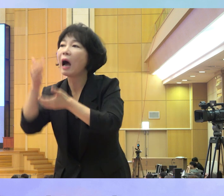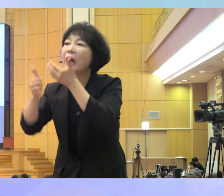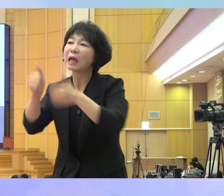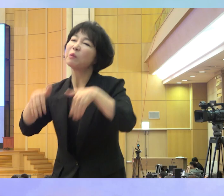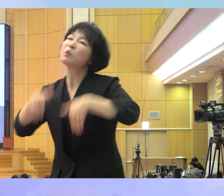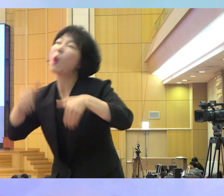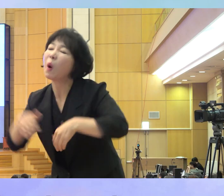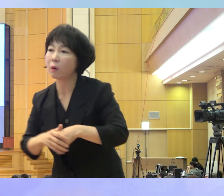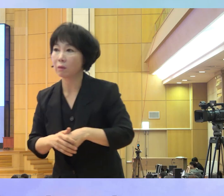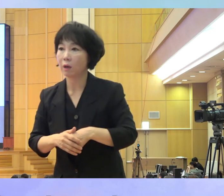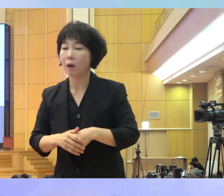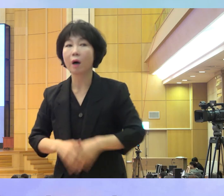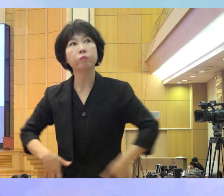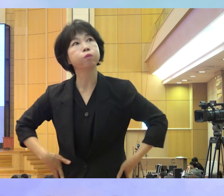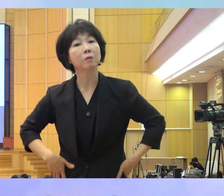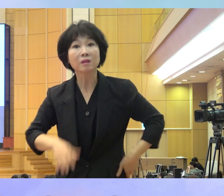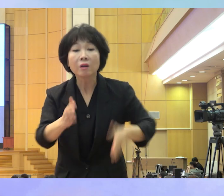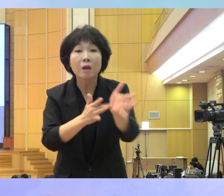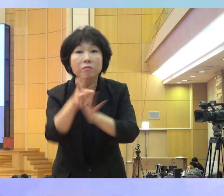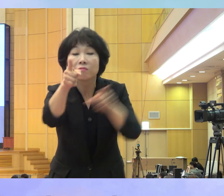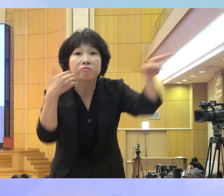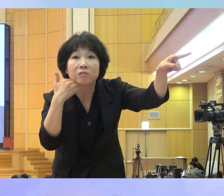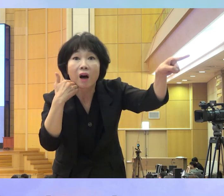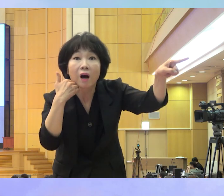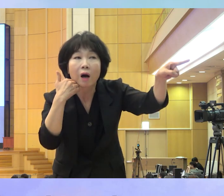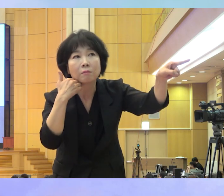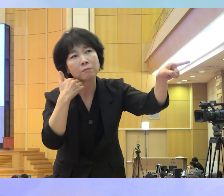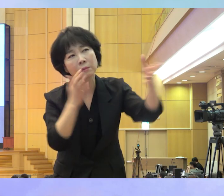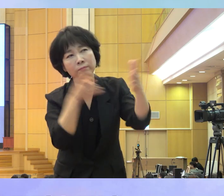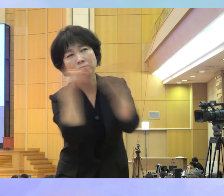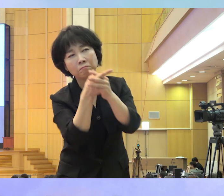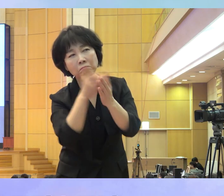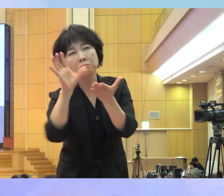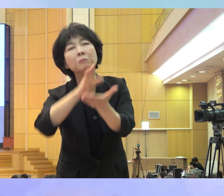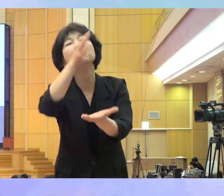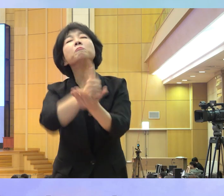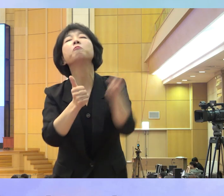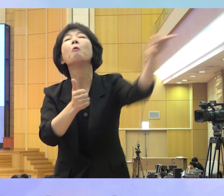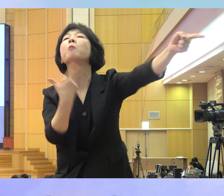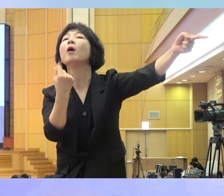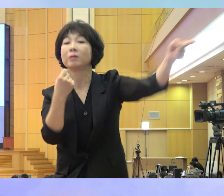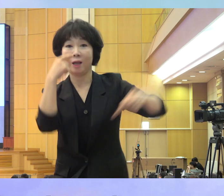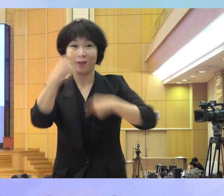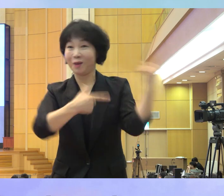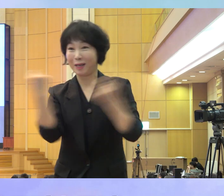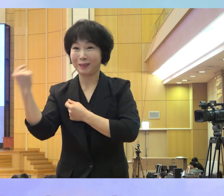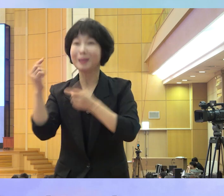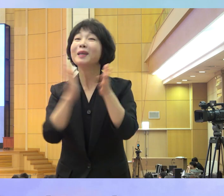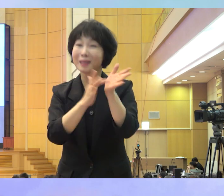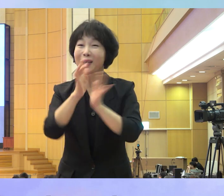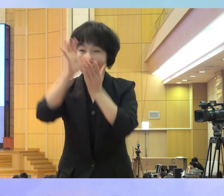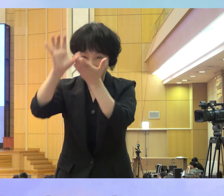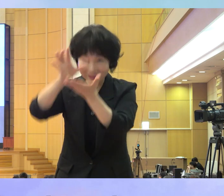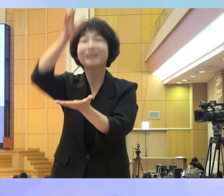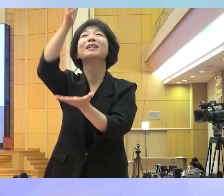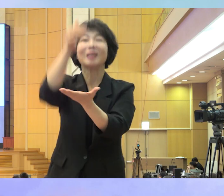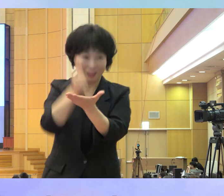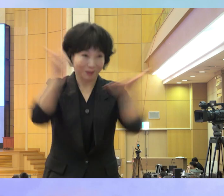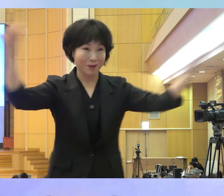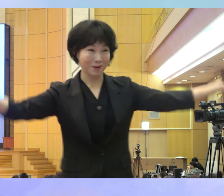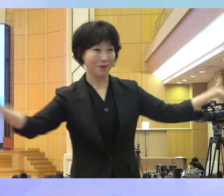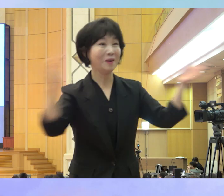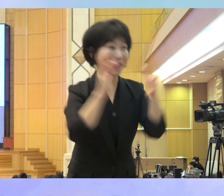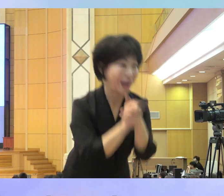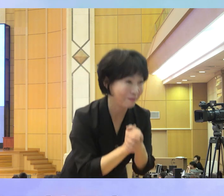하는 사람도 있고, 어떤 사람은 그리스도라 하며, 따라합시다. 그리스도라 하며.